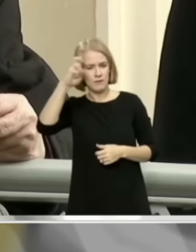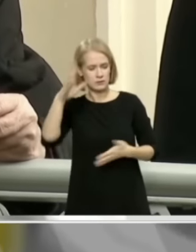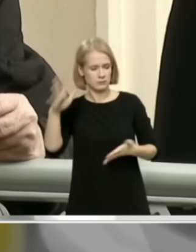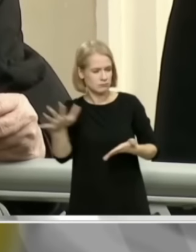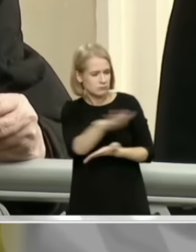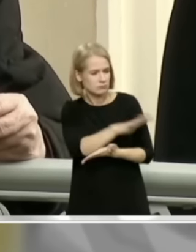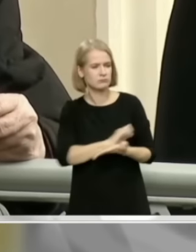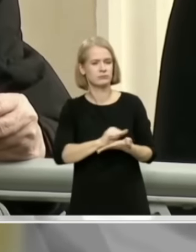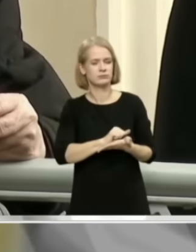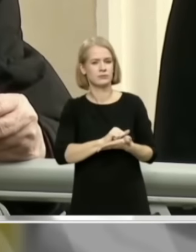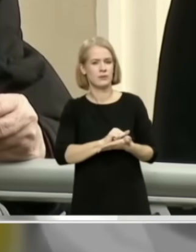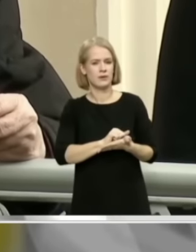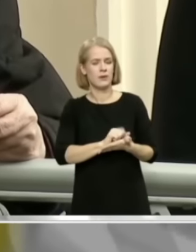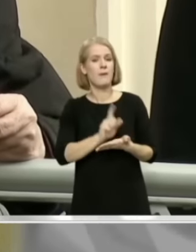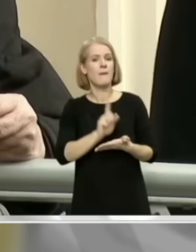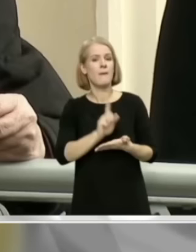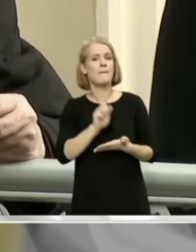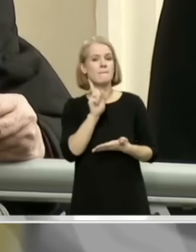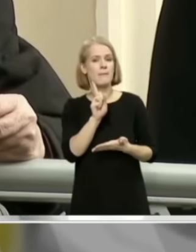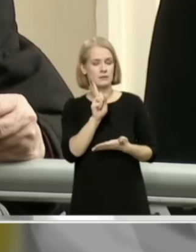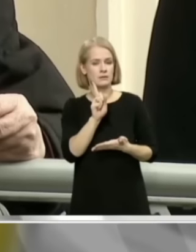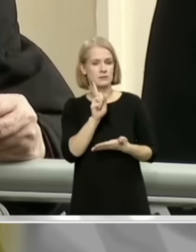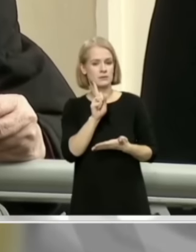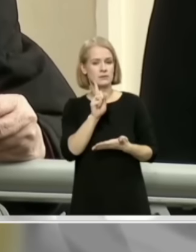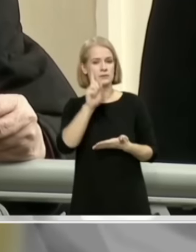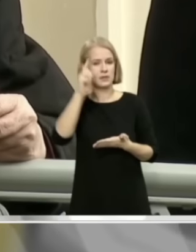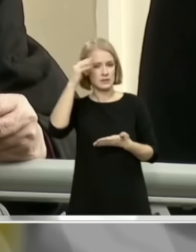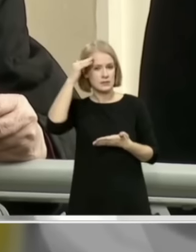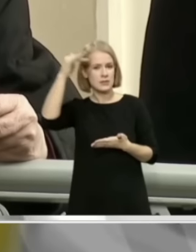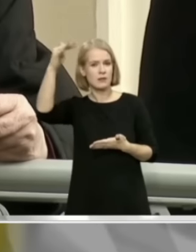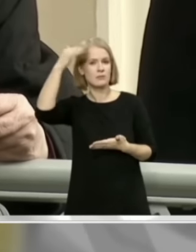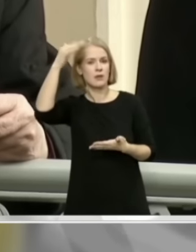bet sapnavom vytį.